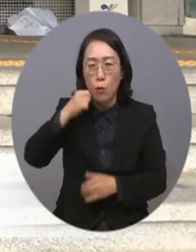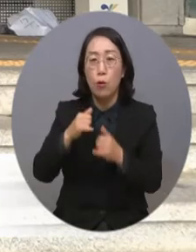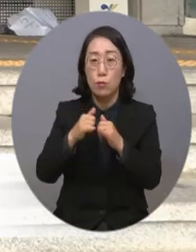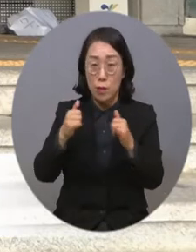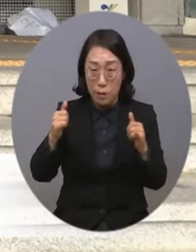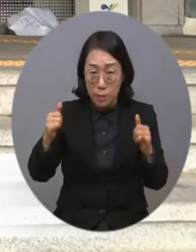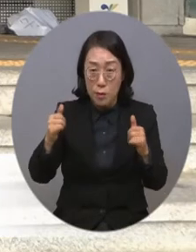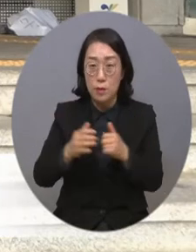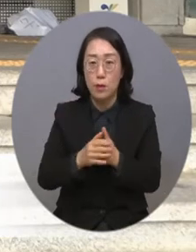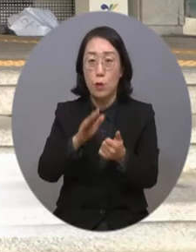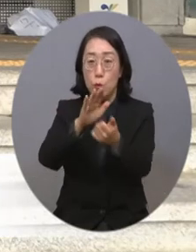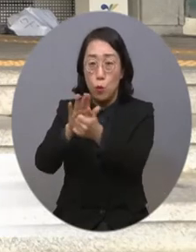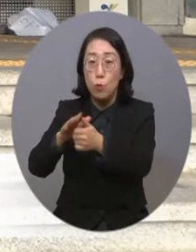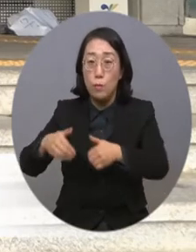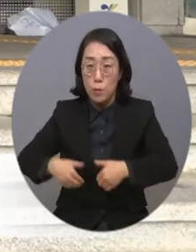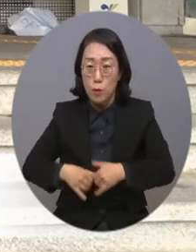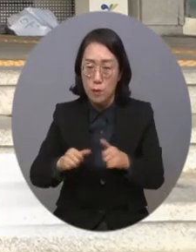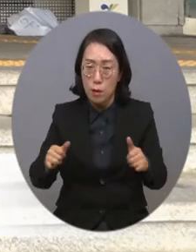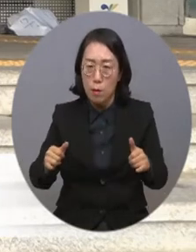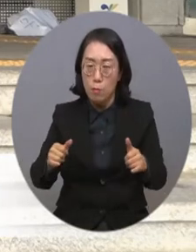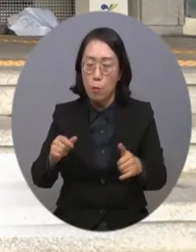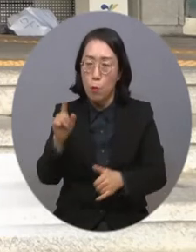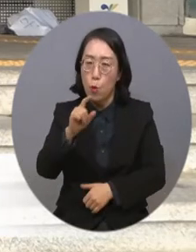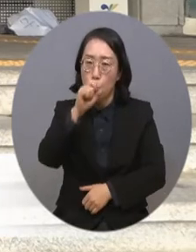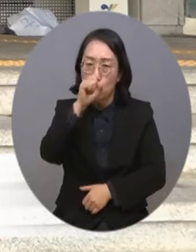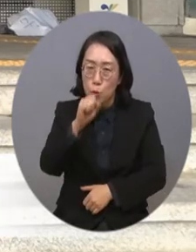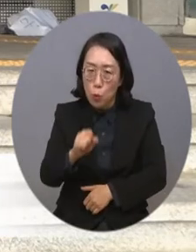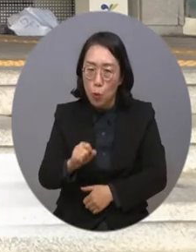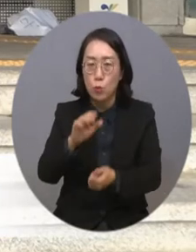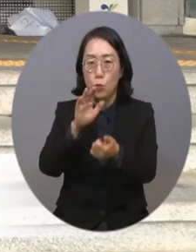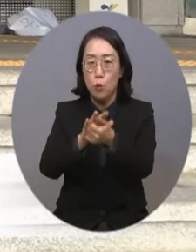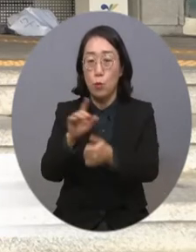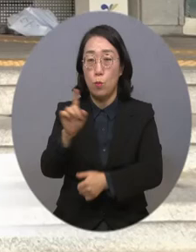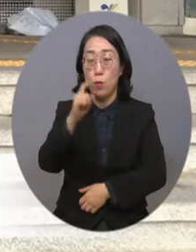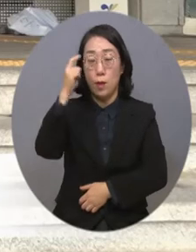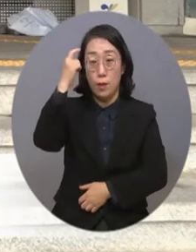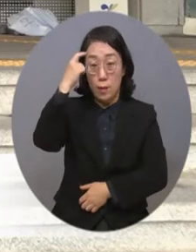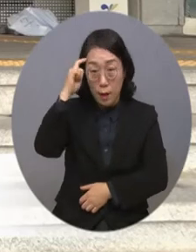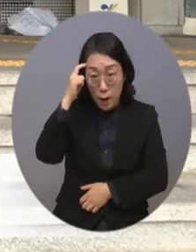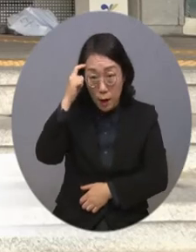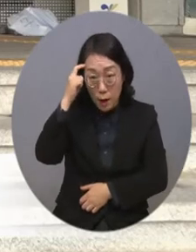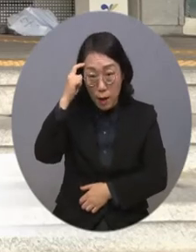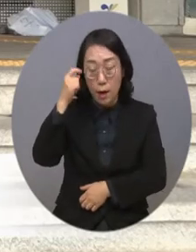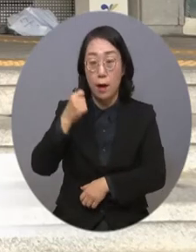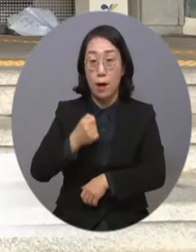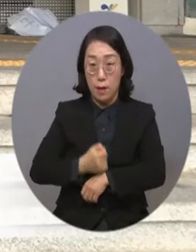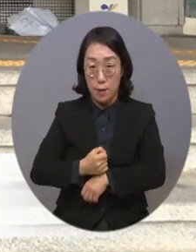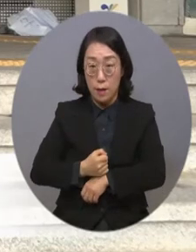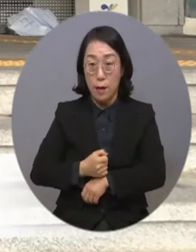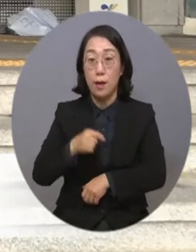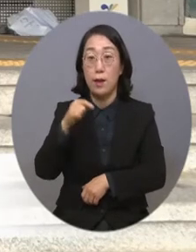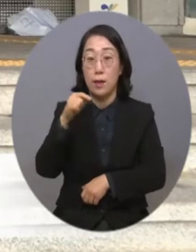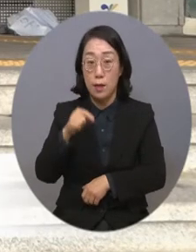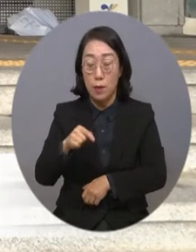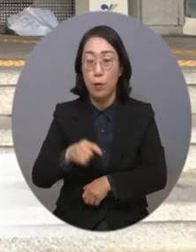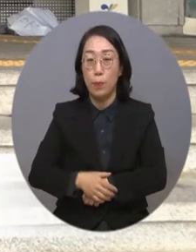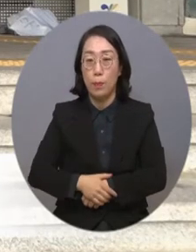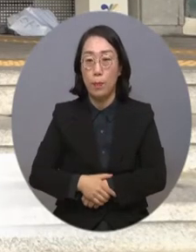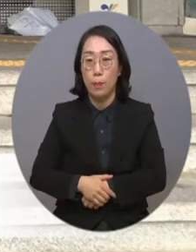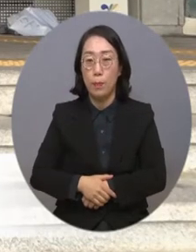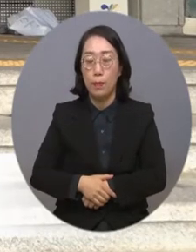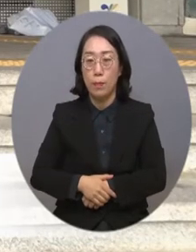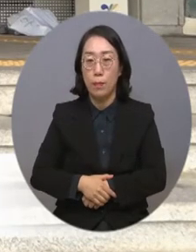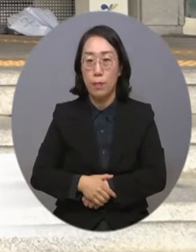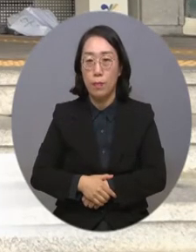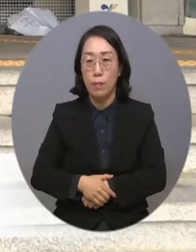보고 뭐 해도 배울 수 있는 모습에 그렇게 고민을 하고 있다 거야 꼬